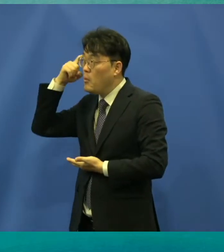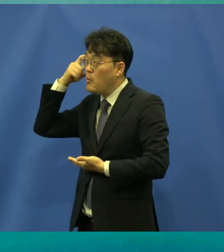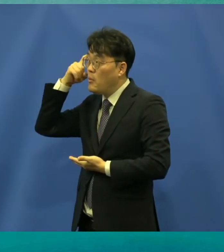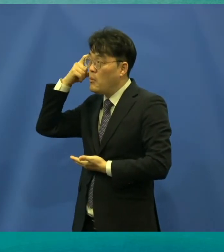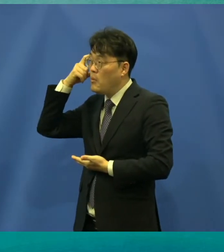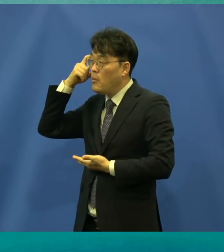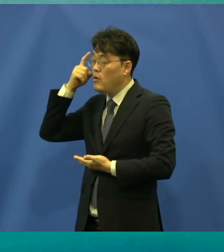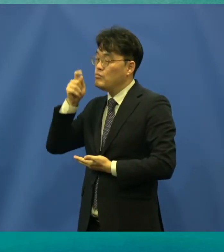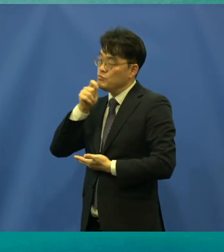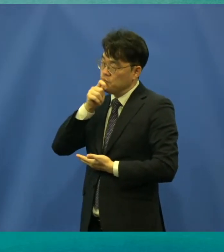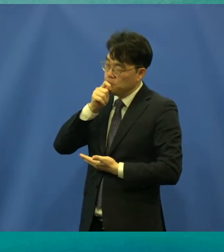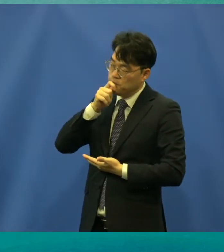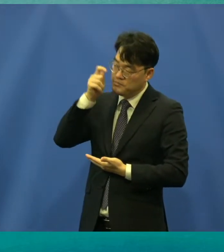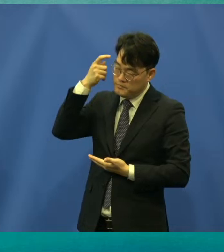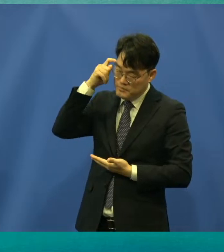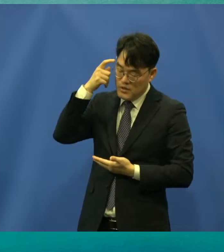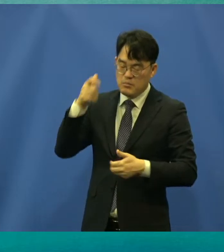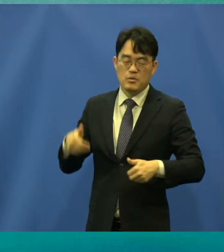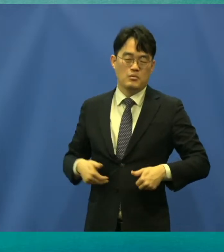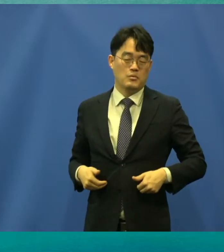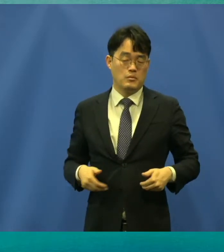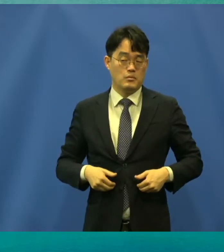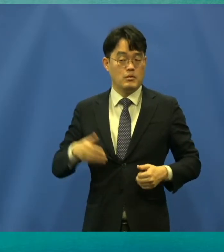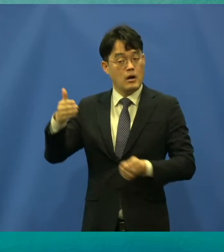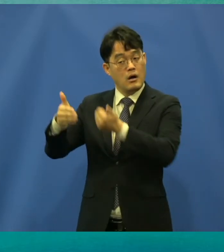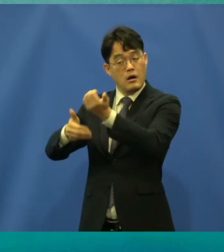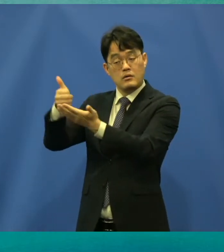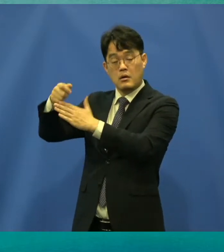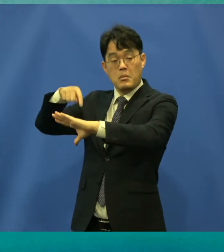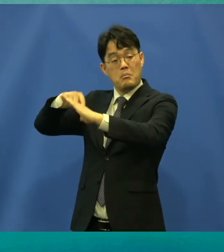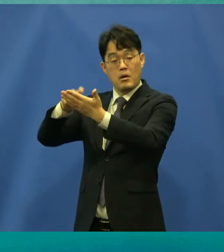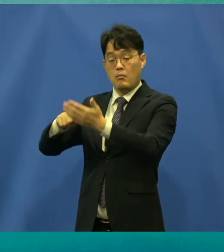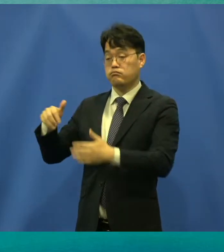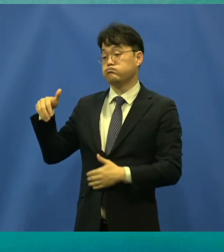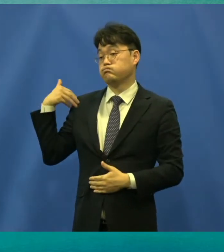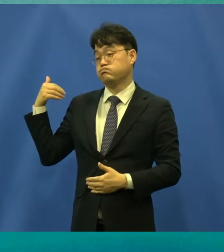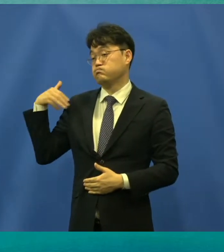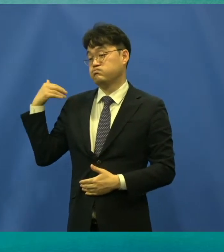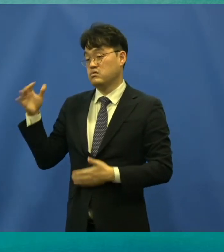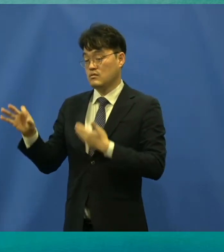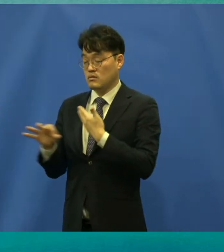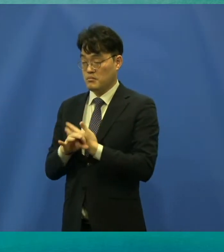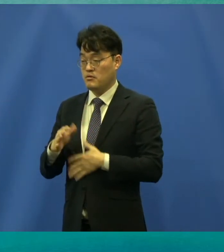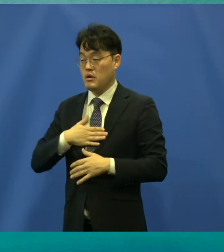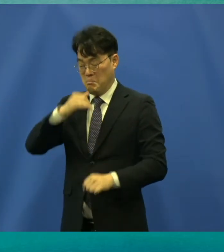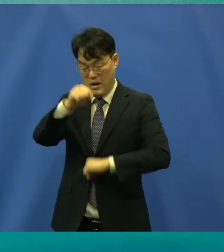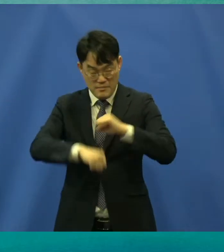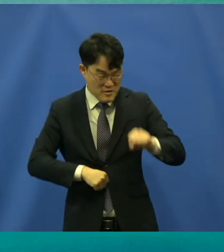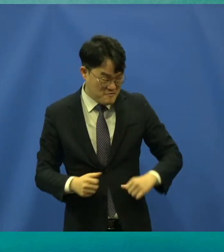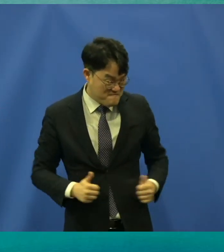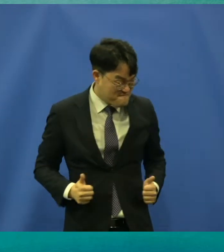하나님의 마음을 모르고 일을 하면 하나님의 일을 그르치기가 참 쉽습니다.